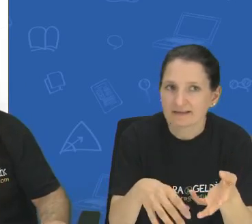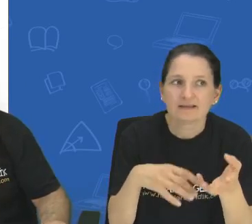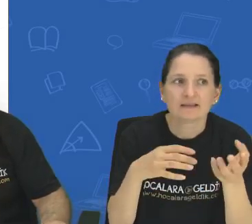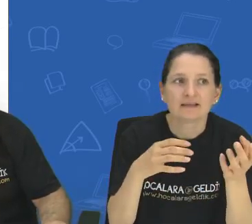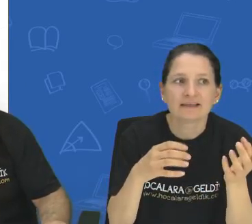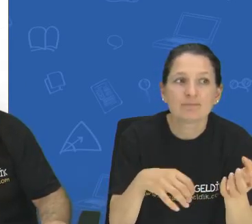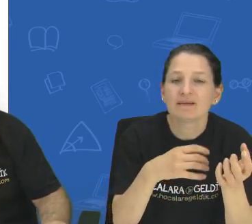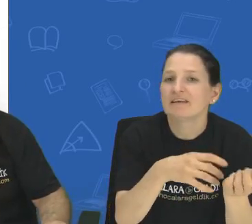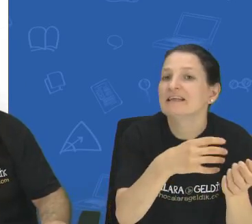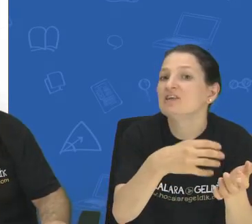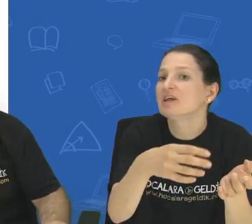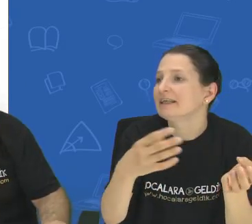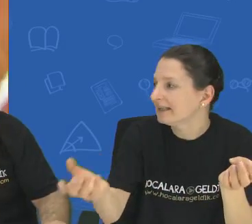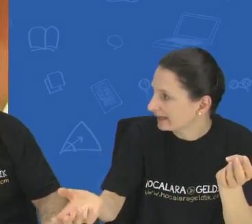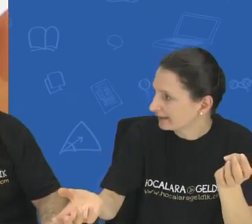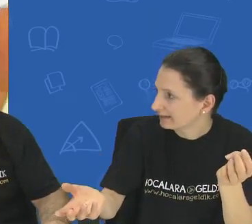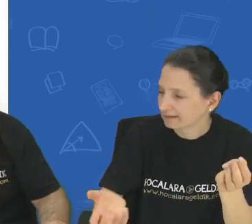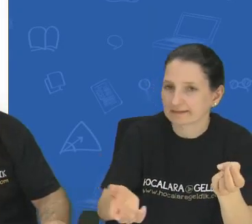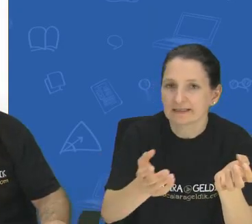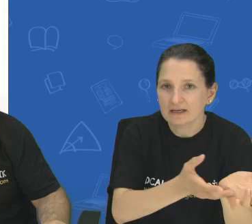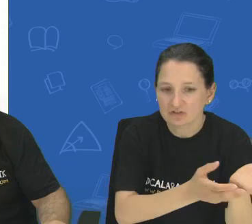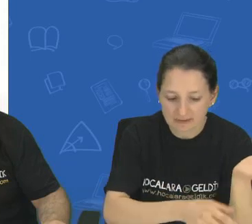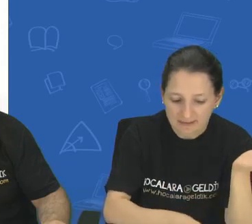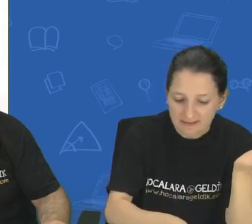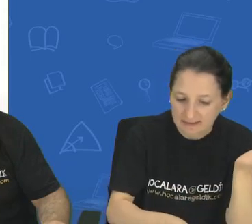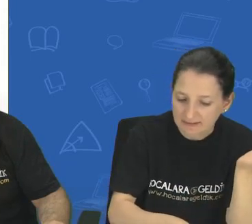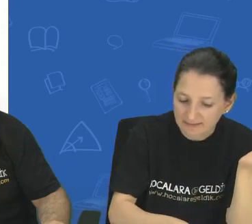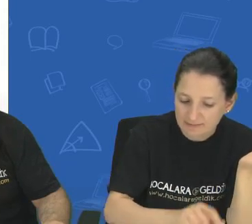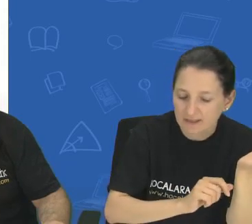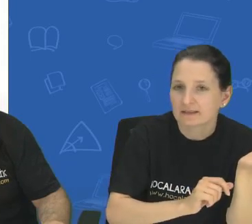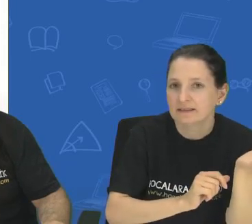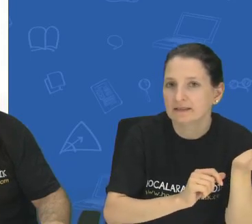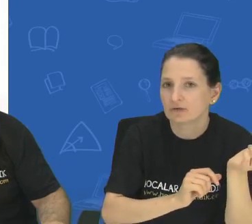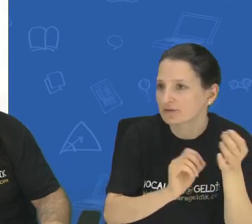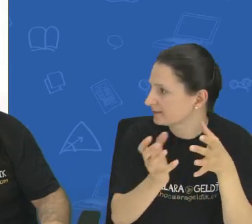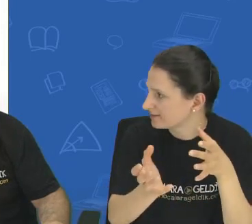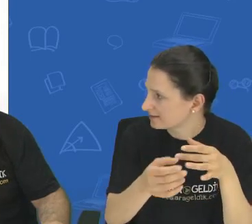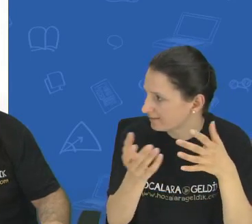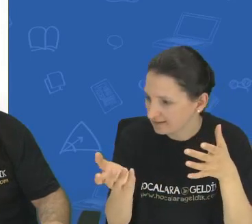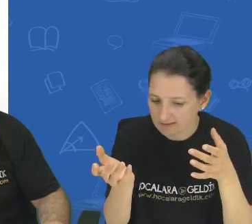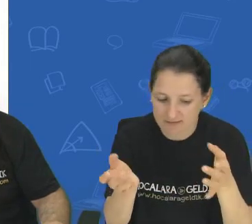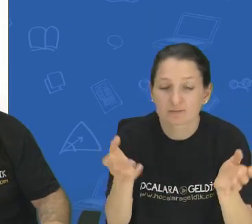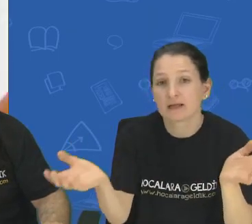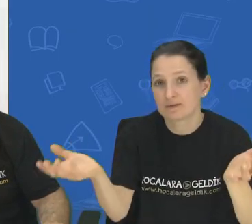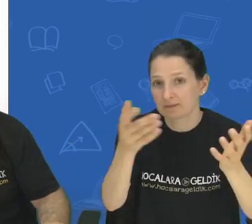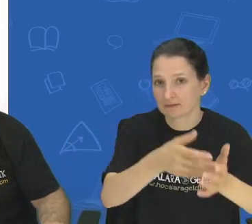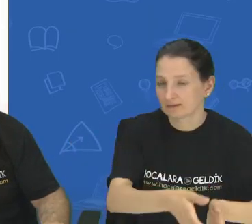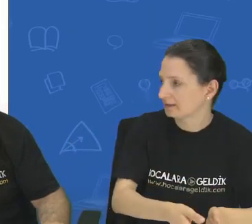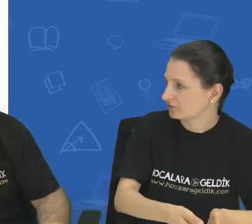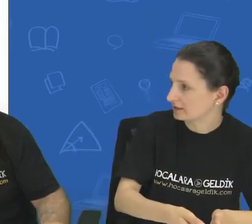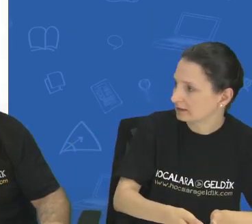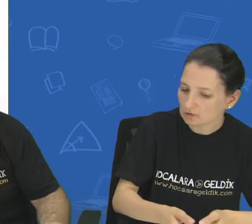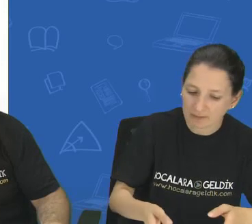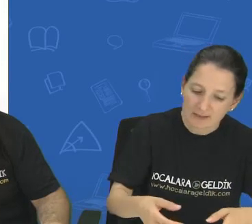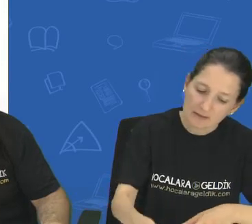incelenmesinde, kime verileceğine kadar her şeyle kimya ilgileniyor, sentezinde vesairesinde. Tabii diğer bilim dalları